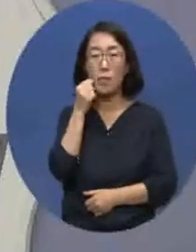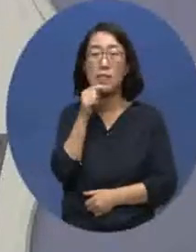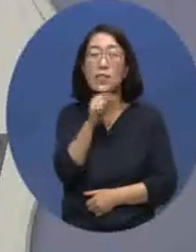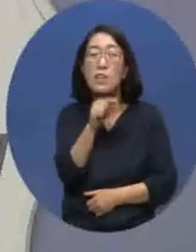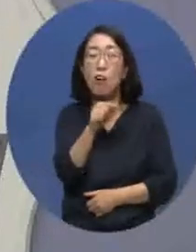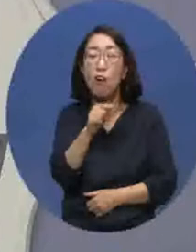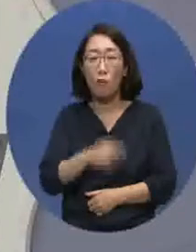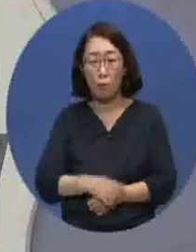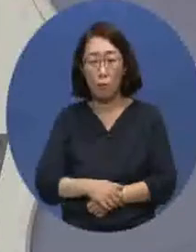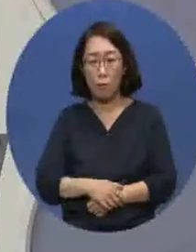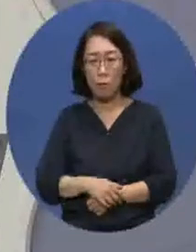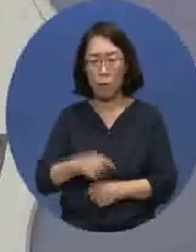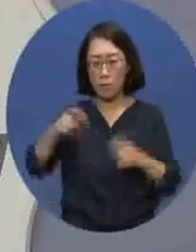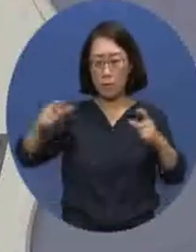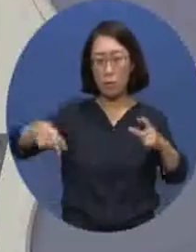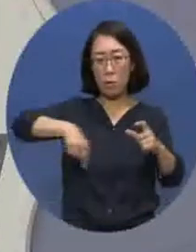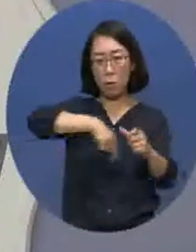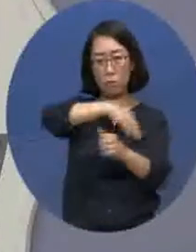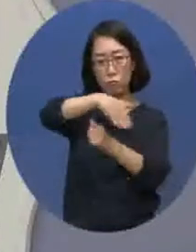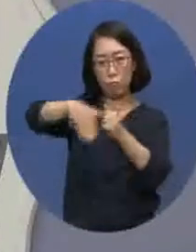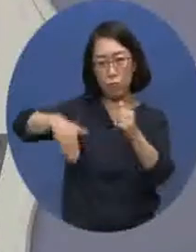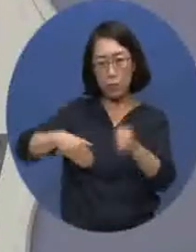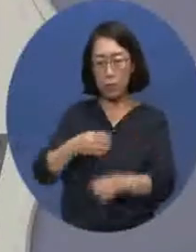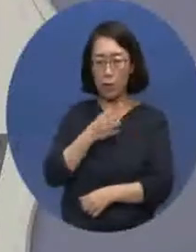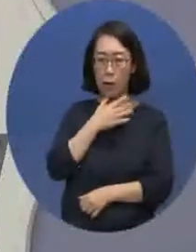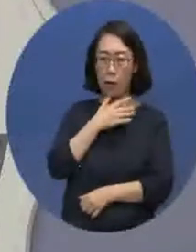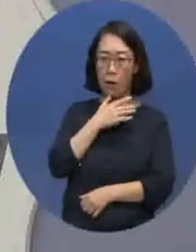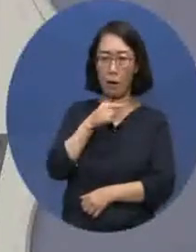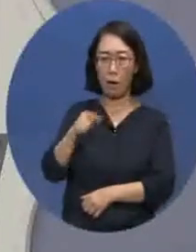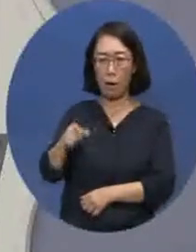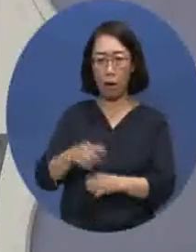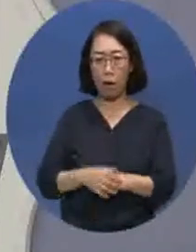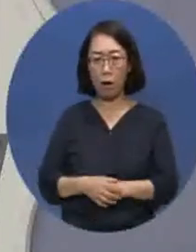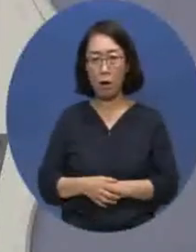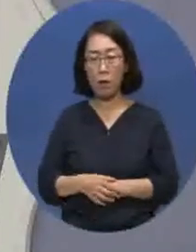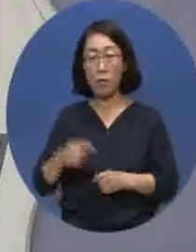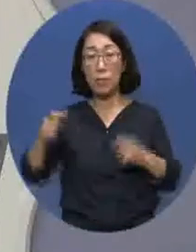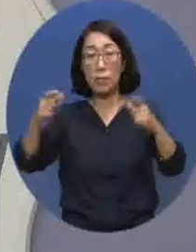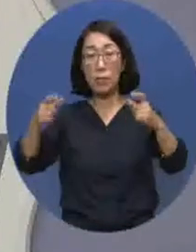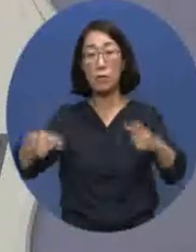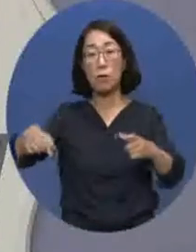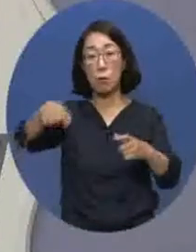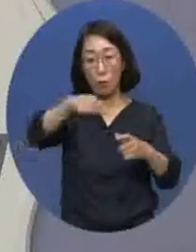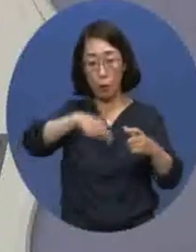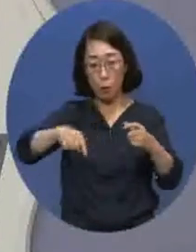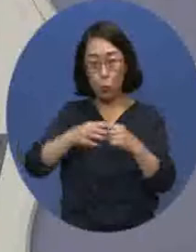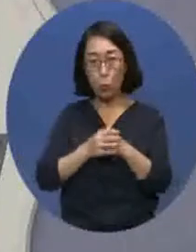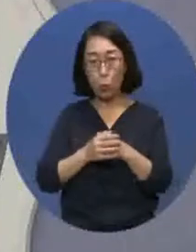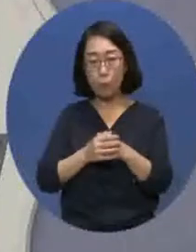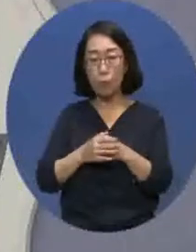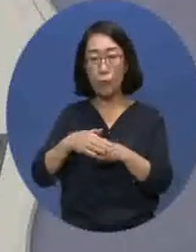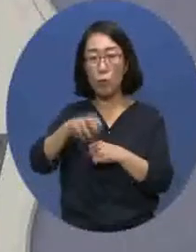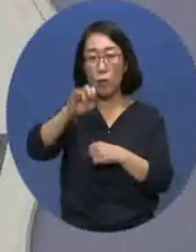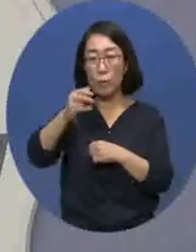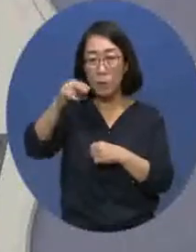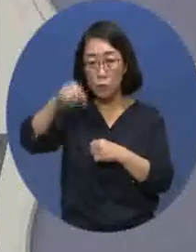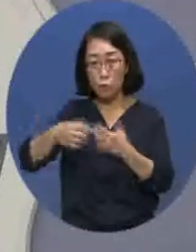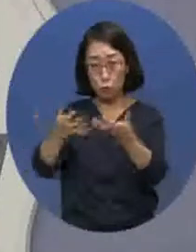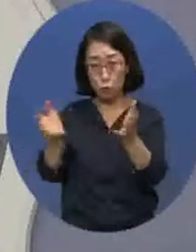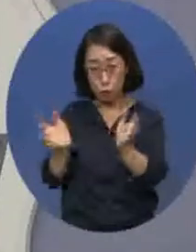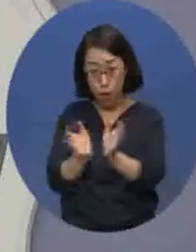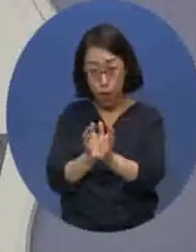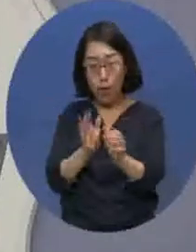지역의 이런 분위기가 있구나 들어오면 이 지역에도 분명히 우리 정당을 지지하는 분들은